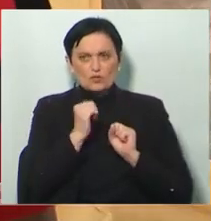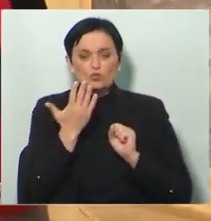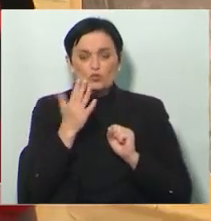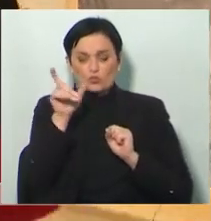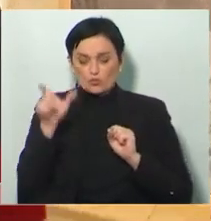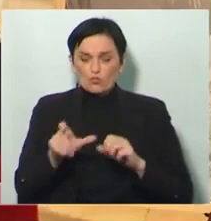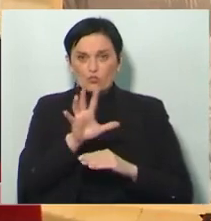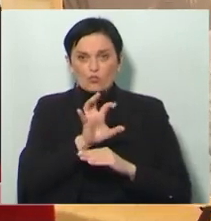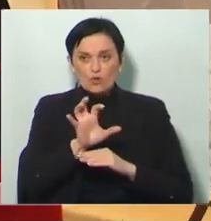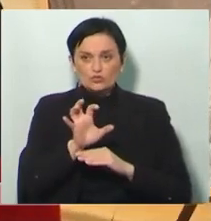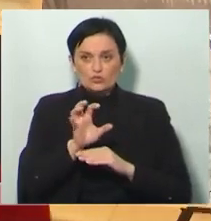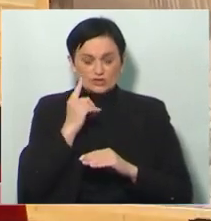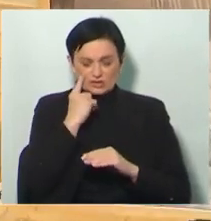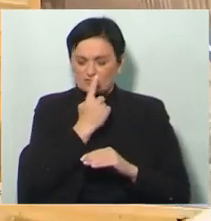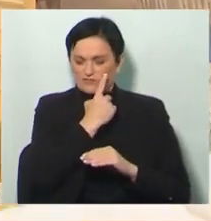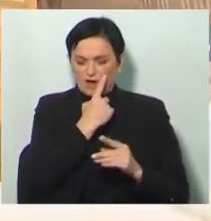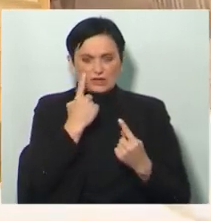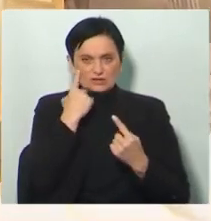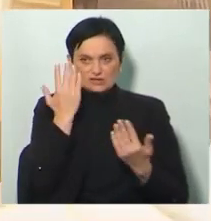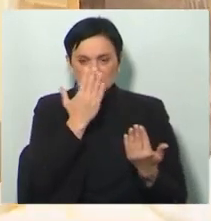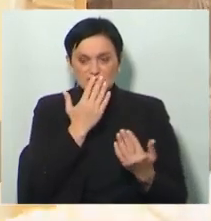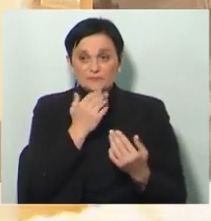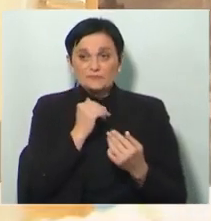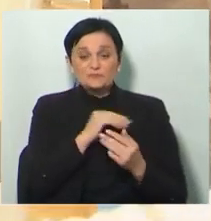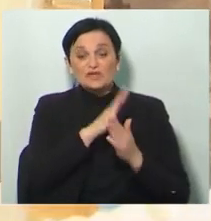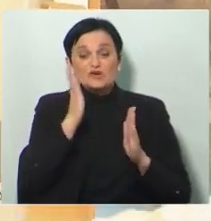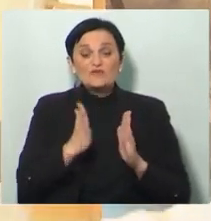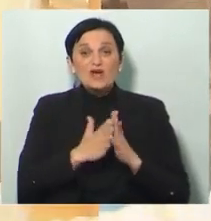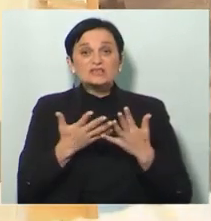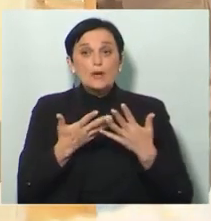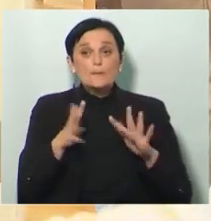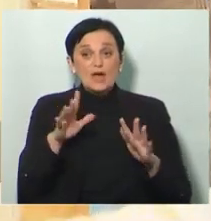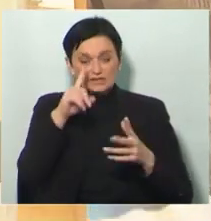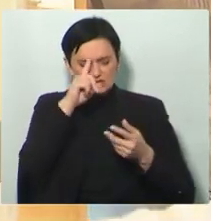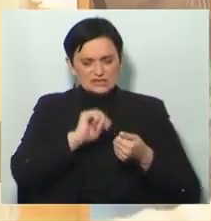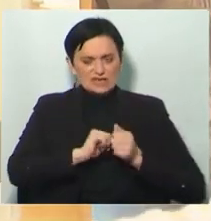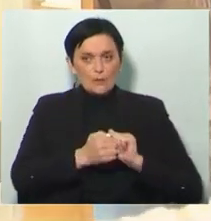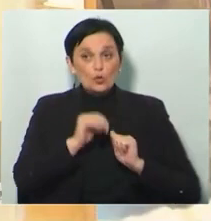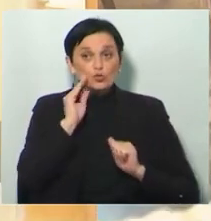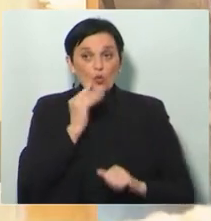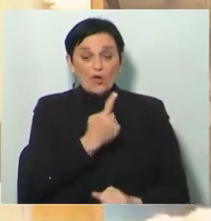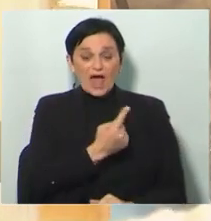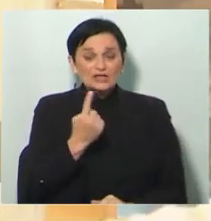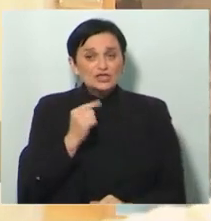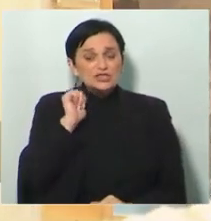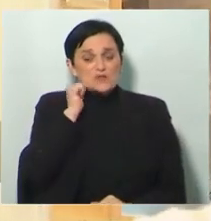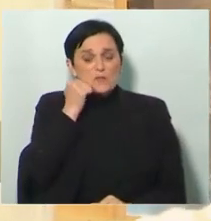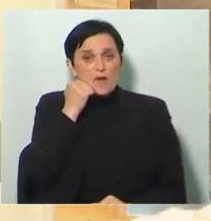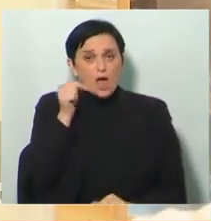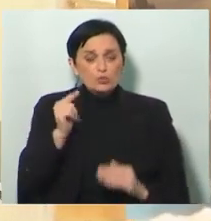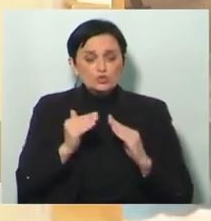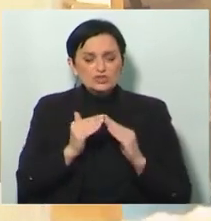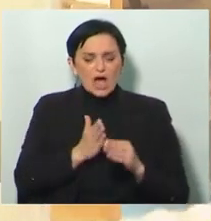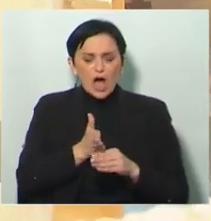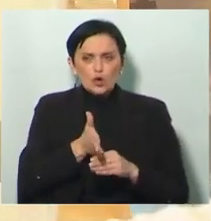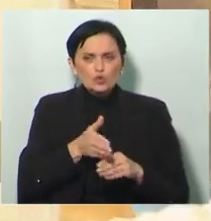რომელიც წარმოგიდგება ხოლმე თვალწინ ხულად? ყველაზე მეტად დამამახსოვრდა, როცა ერთ-ერთი ბებო გამოვიდა სახლიდან,